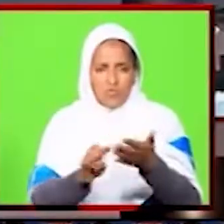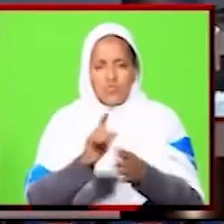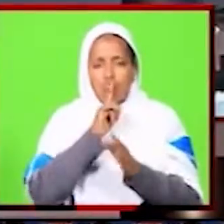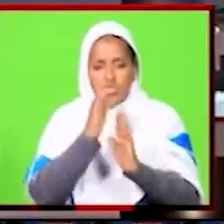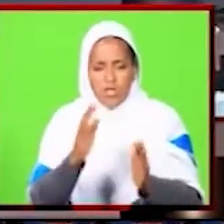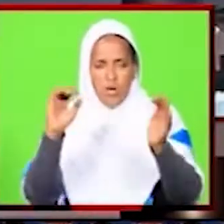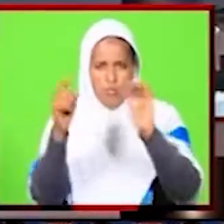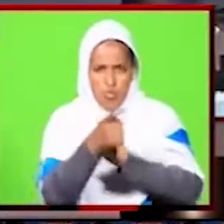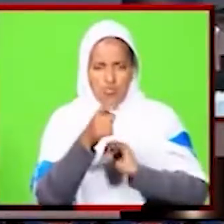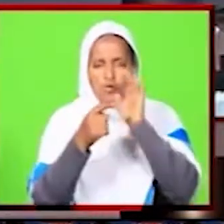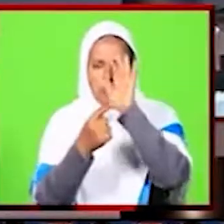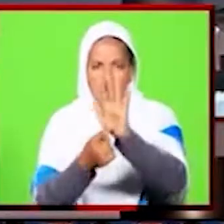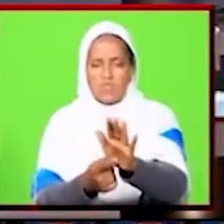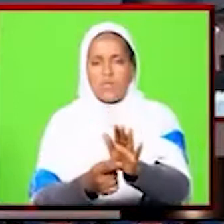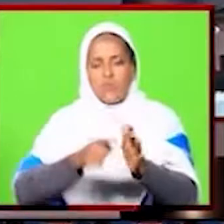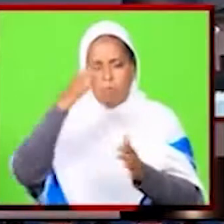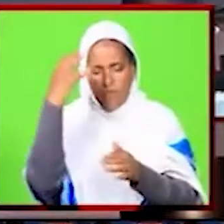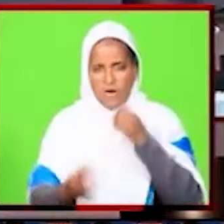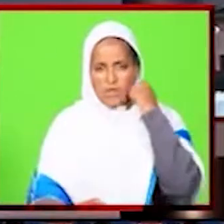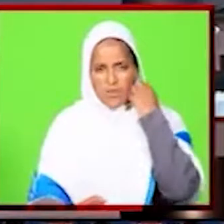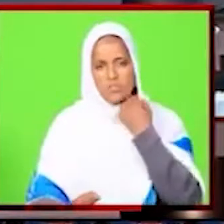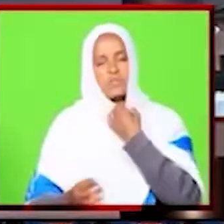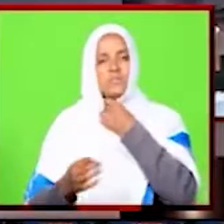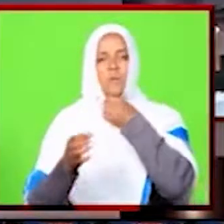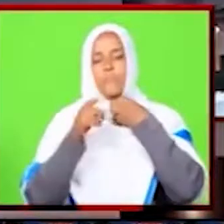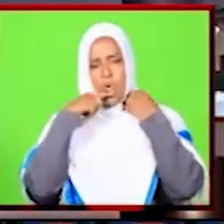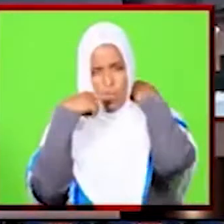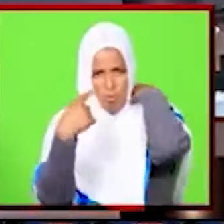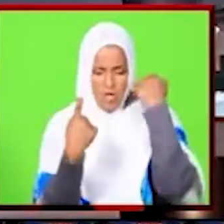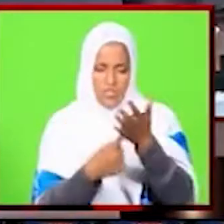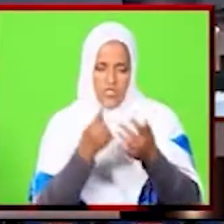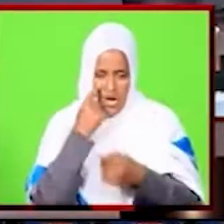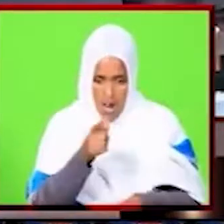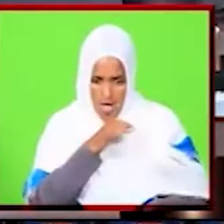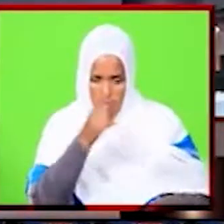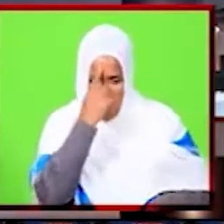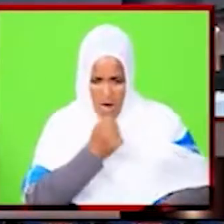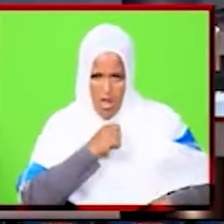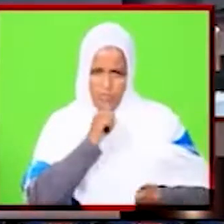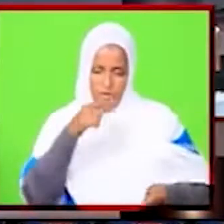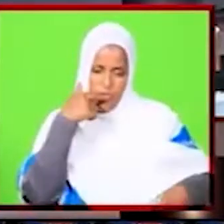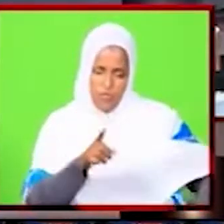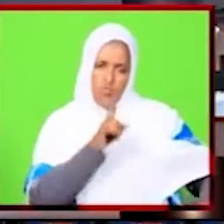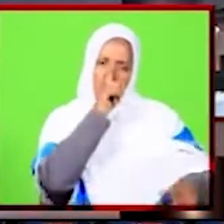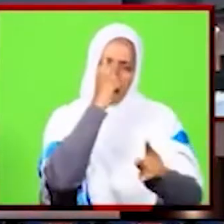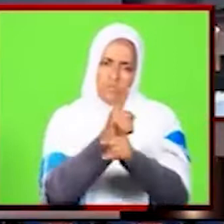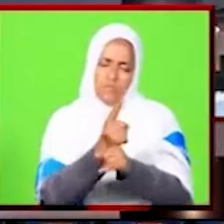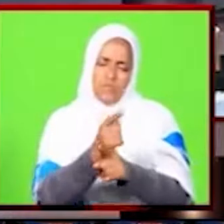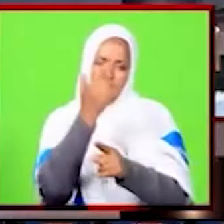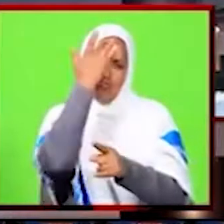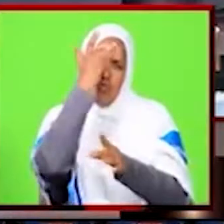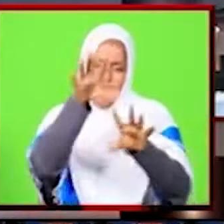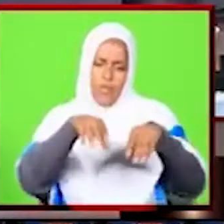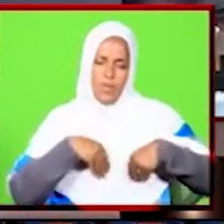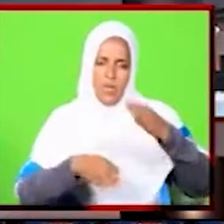ሌላው መጽሐፍ ቅዱስ እውነተኛ መሆኑን የሚያሳየው የሚያረጋግጥልን እንደው በማስረጃ ካላየሁ አላምንም ለሚሉ እውነትም ነው